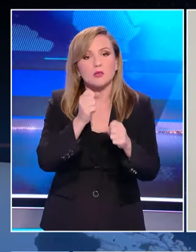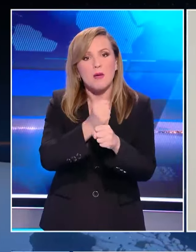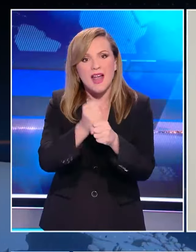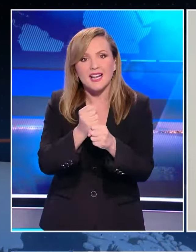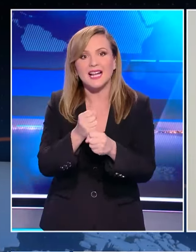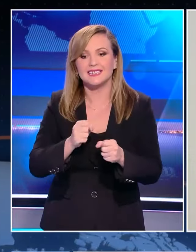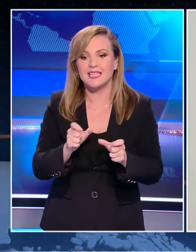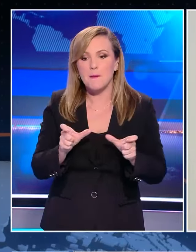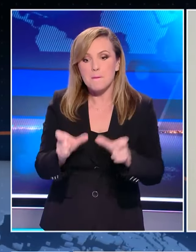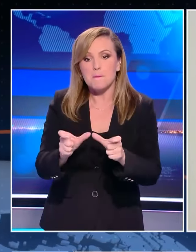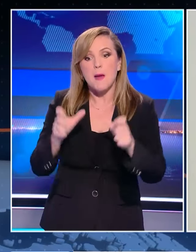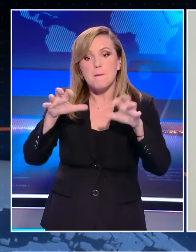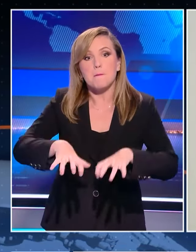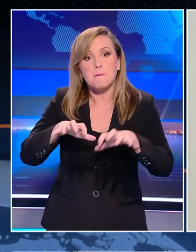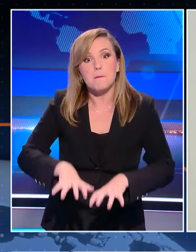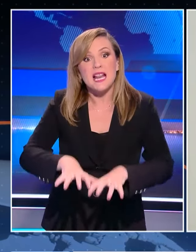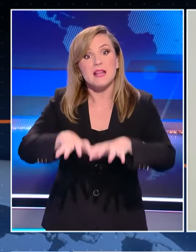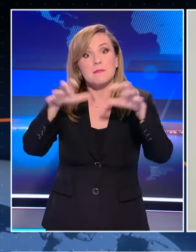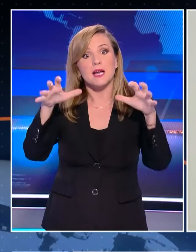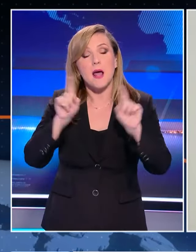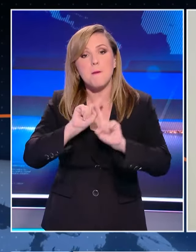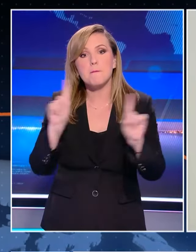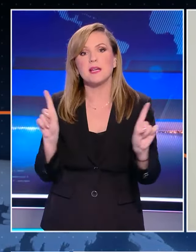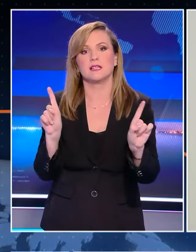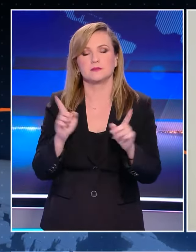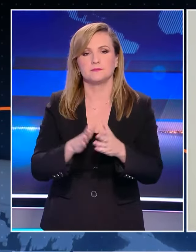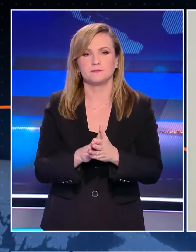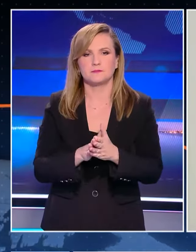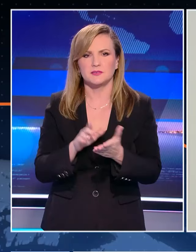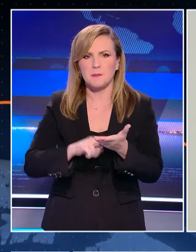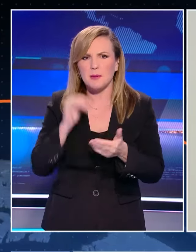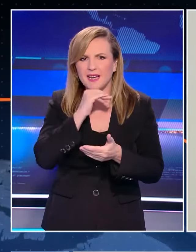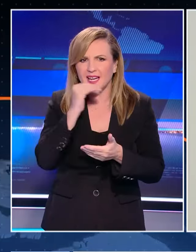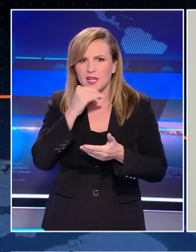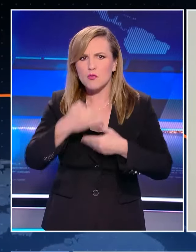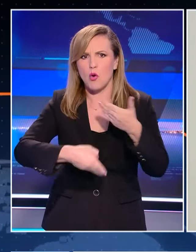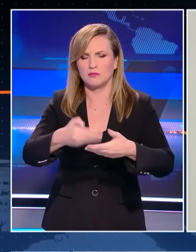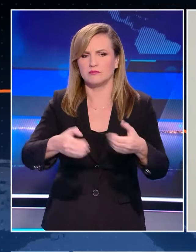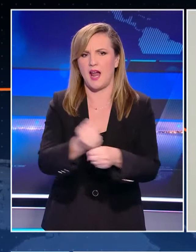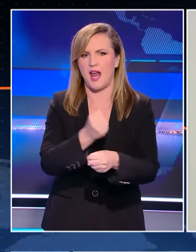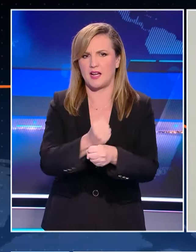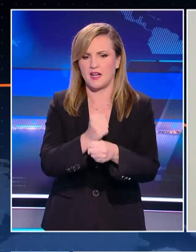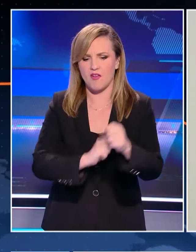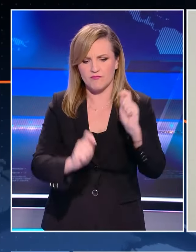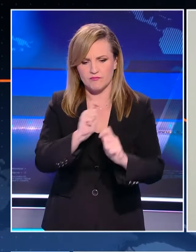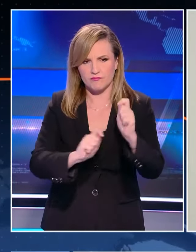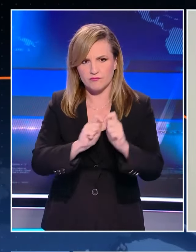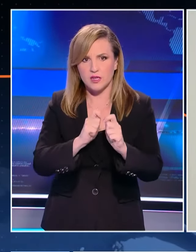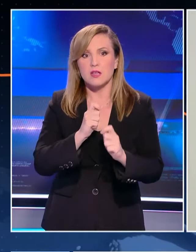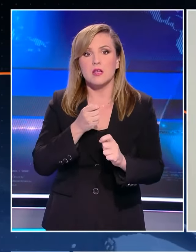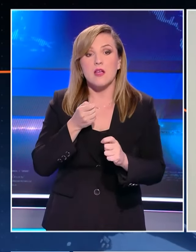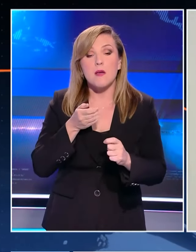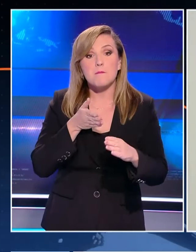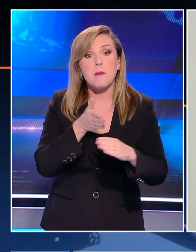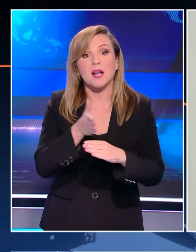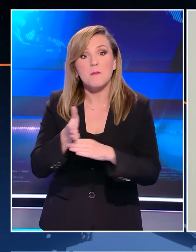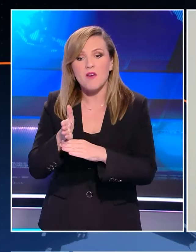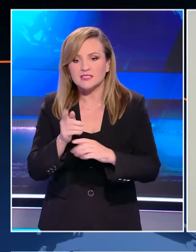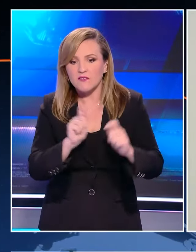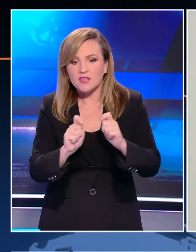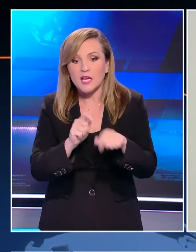δάσος. Η βούλησή μας είναι να προχωρήσουν τα έργα πολύ γρήγορα, ώστε οι βασικές παρεμβάσεις να γίνουν εντός τέτοιου